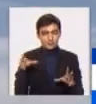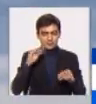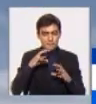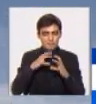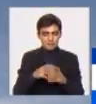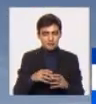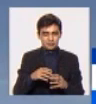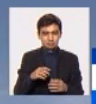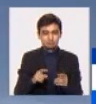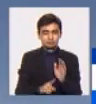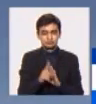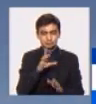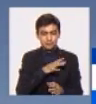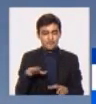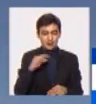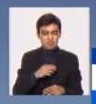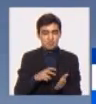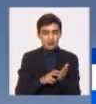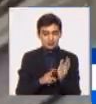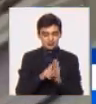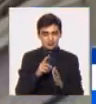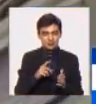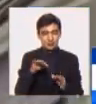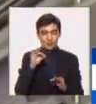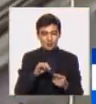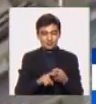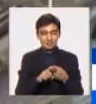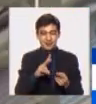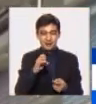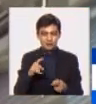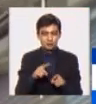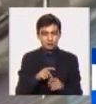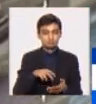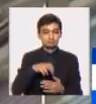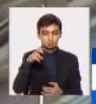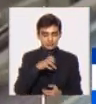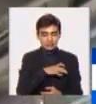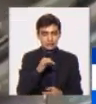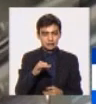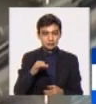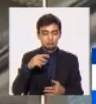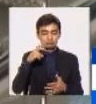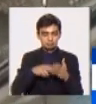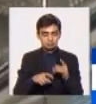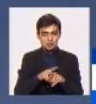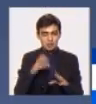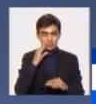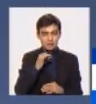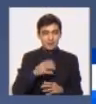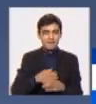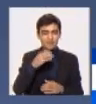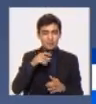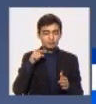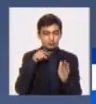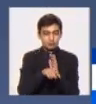из-за коронавируса. Аллен Робер забрался на небоскреб и потом таким же образом спустился. На верхушке здания не оказалось